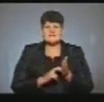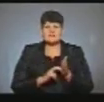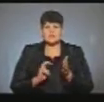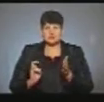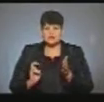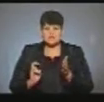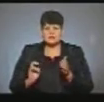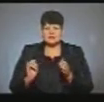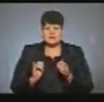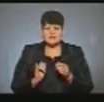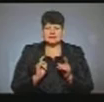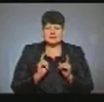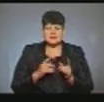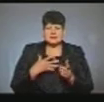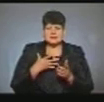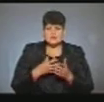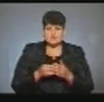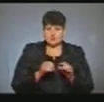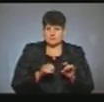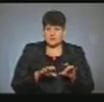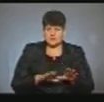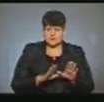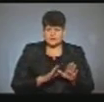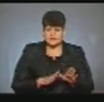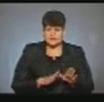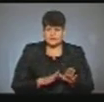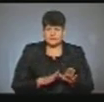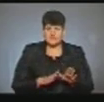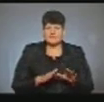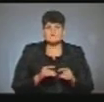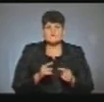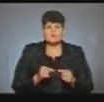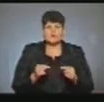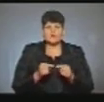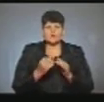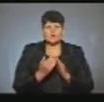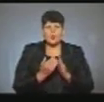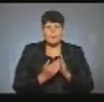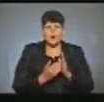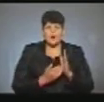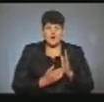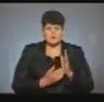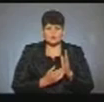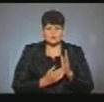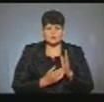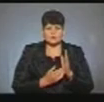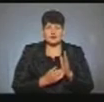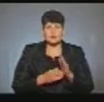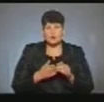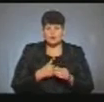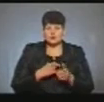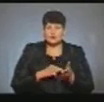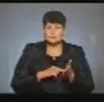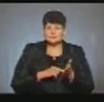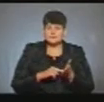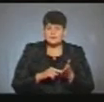відключитися і виключно за власним рішенням, там написано, за власним рішенням, відповідно до порядку від системи центрального опалення. Знову ж таки хочу наголосити,